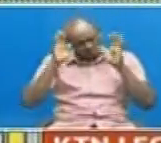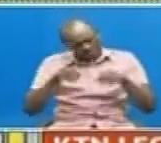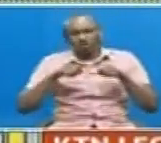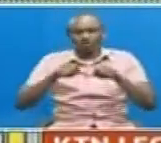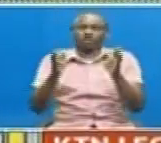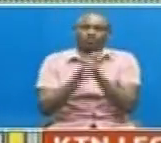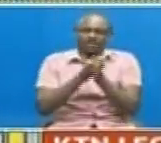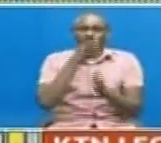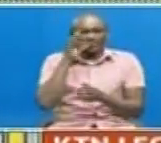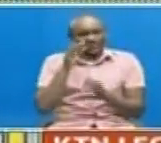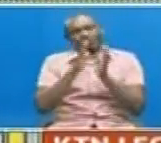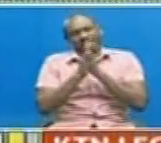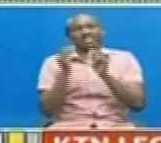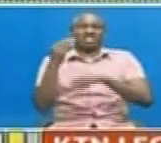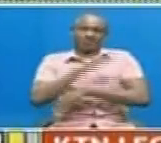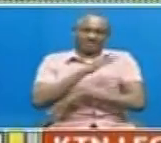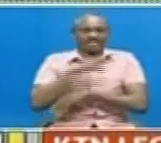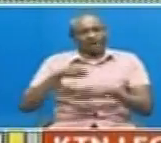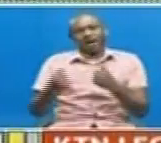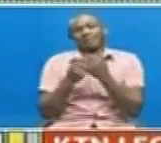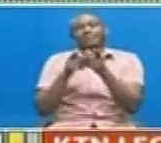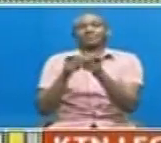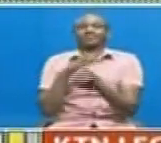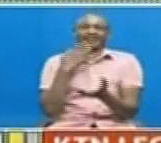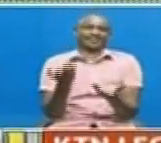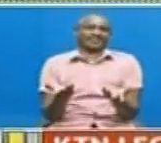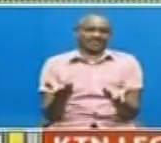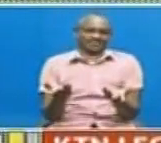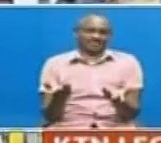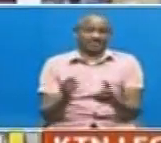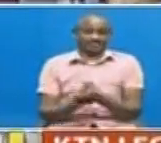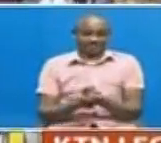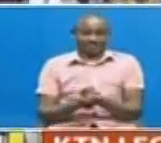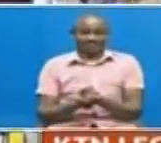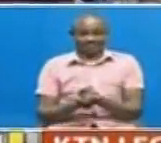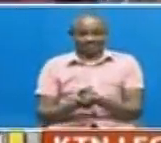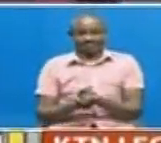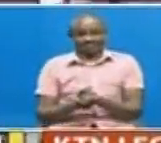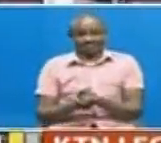Kiislamu kuhudhuria ibada wakati huu wa mwezi mtukufu wa Ramadhani.